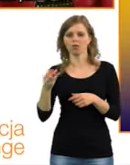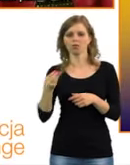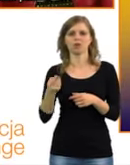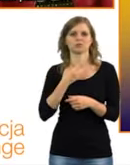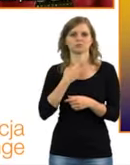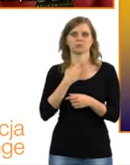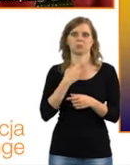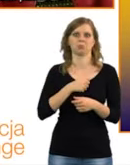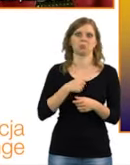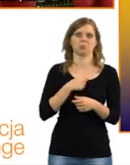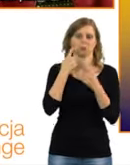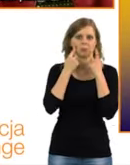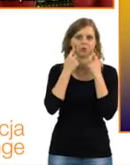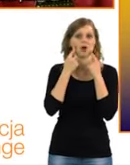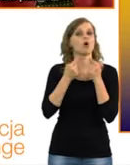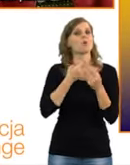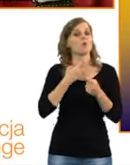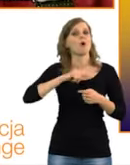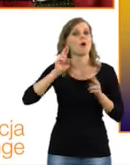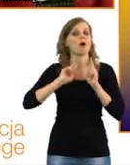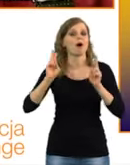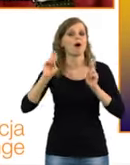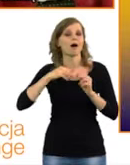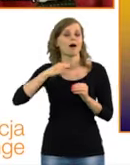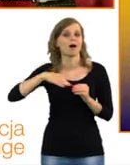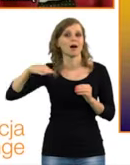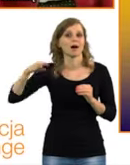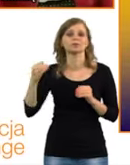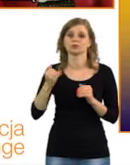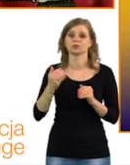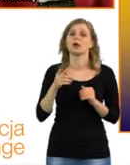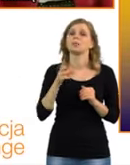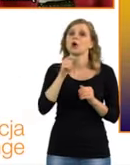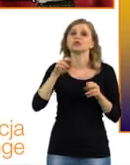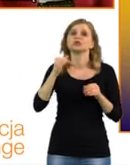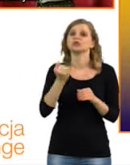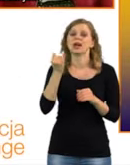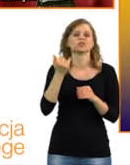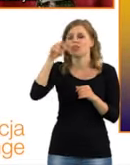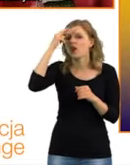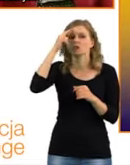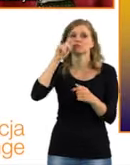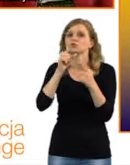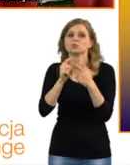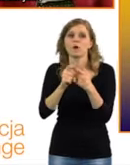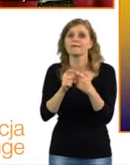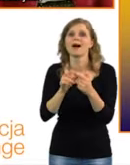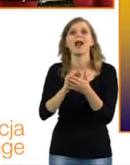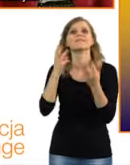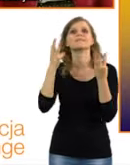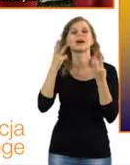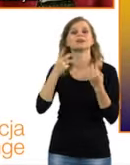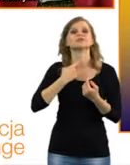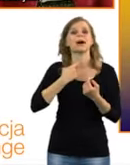jesteś ładny, to będzie płakało. Dlatego, że zareaguje na moją melodię, a nie na to, co ja